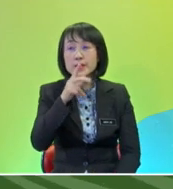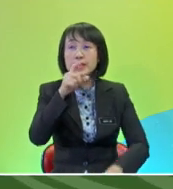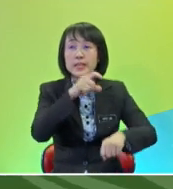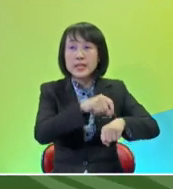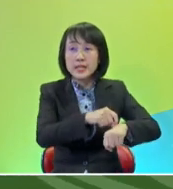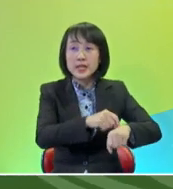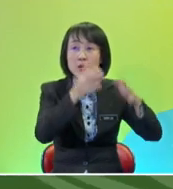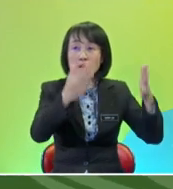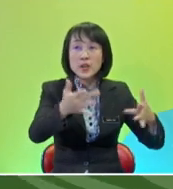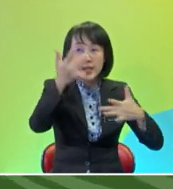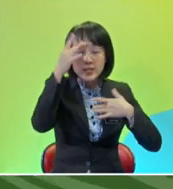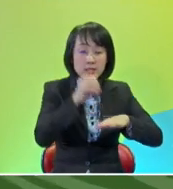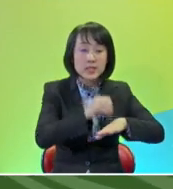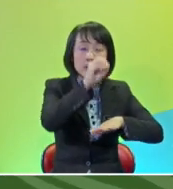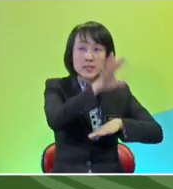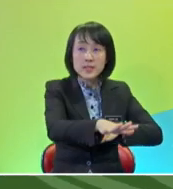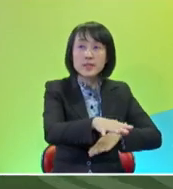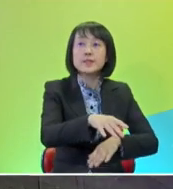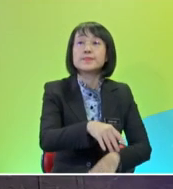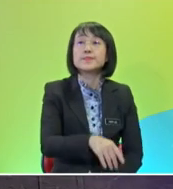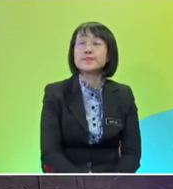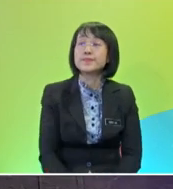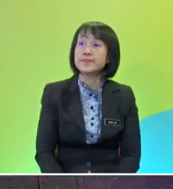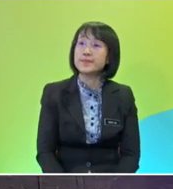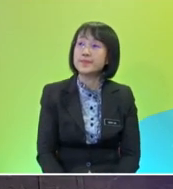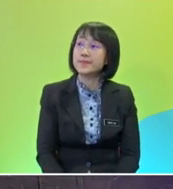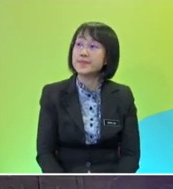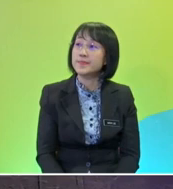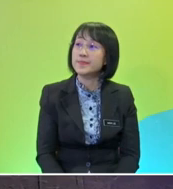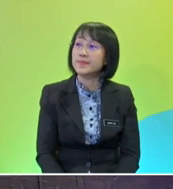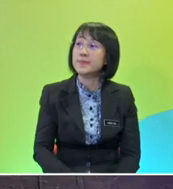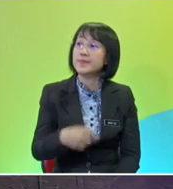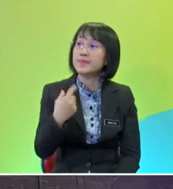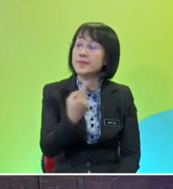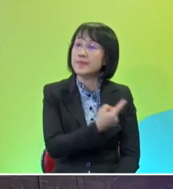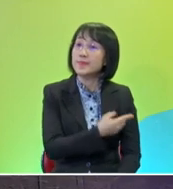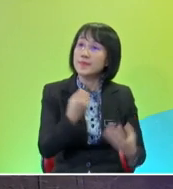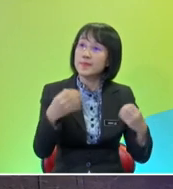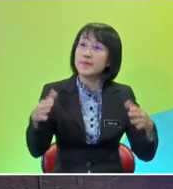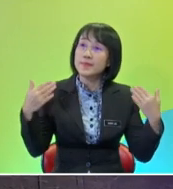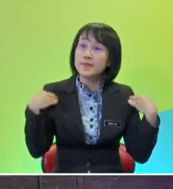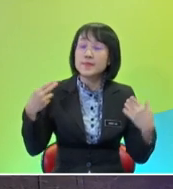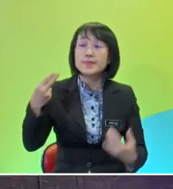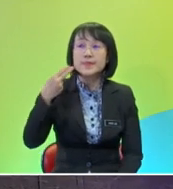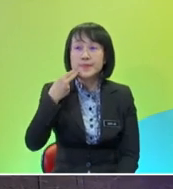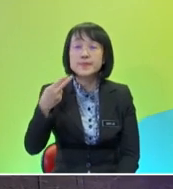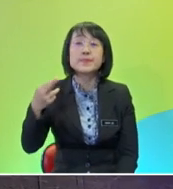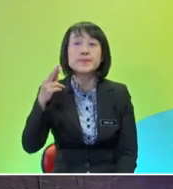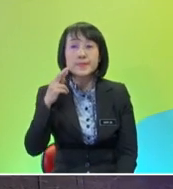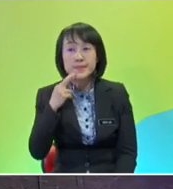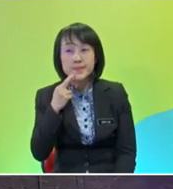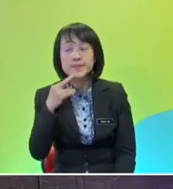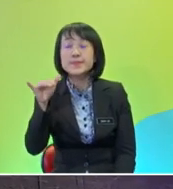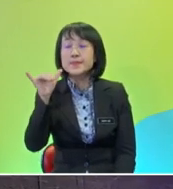dan menjangkitinya. Okey. Kita dah ada Hazika, kita ada Ruhil, kita